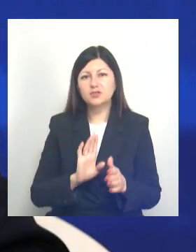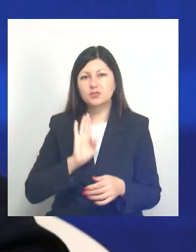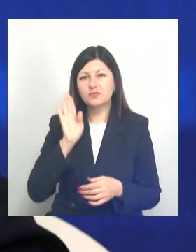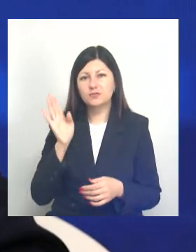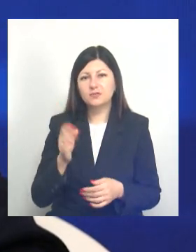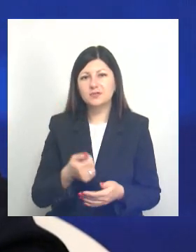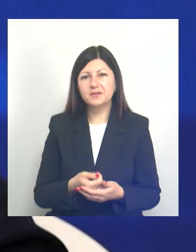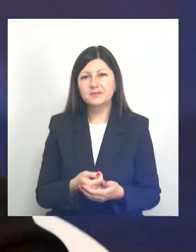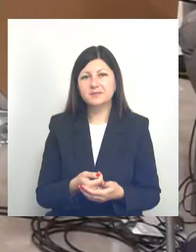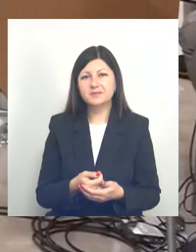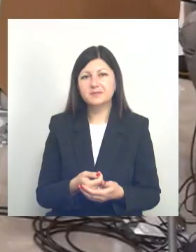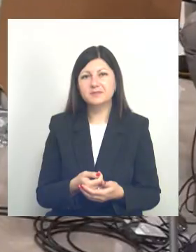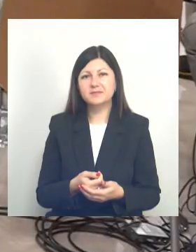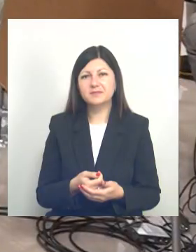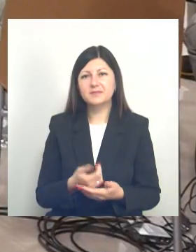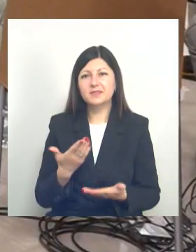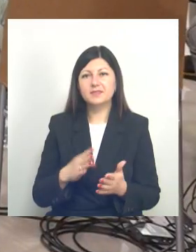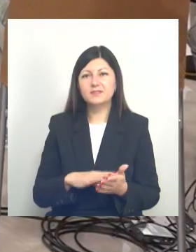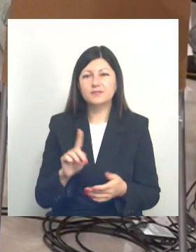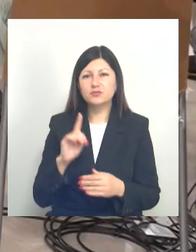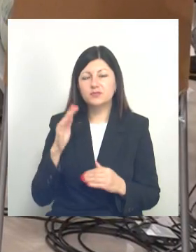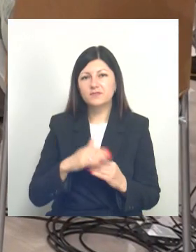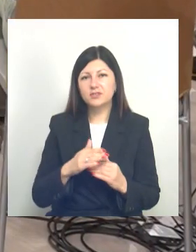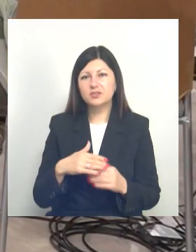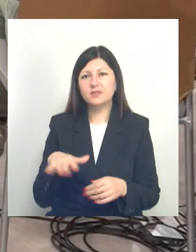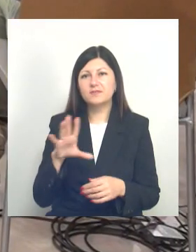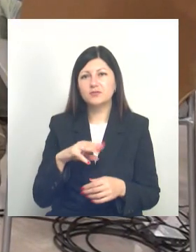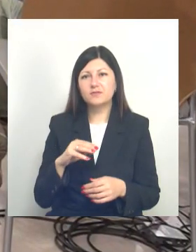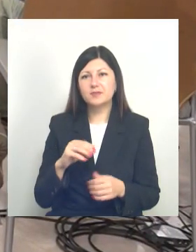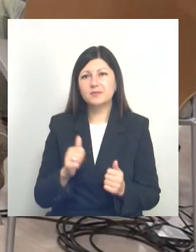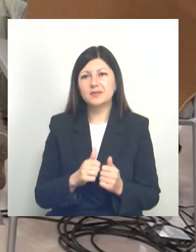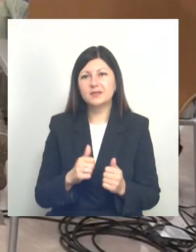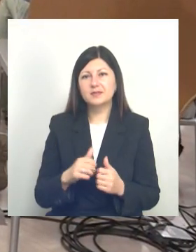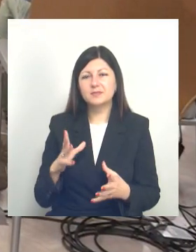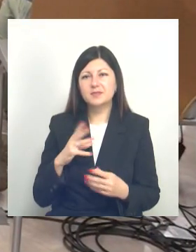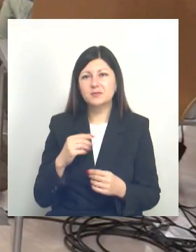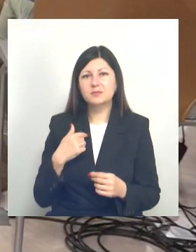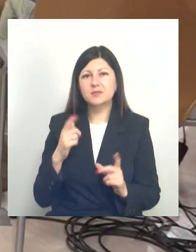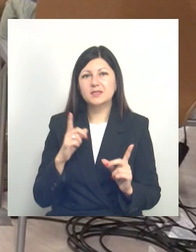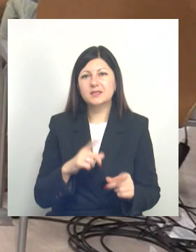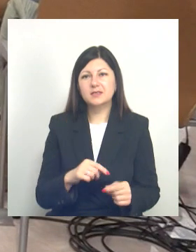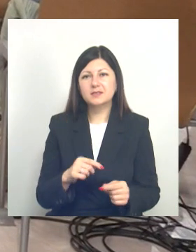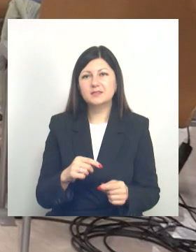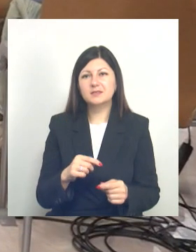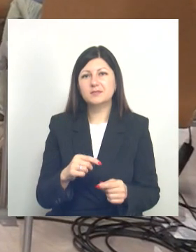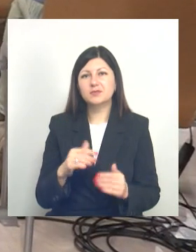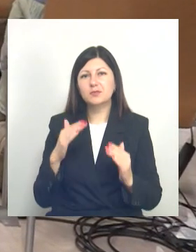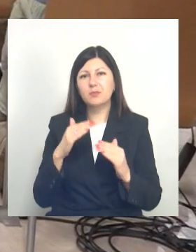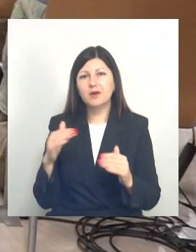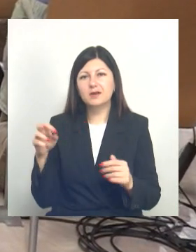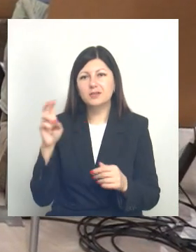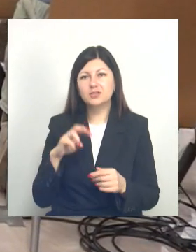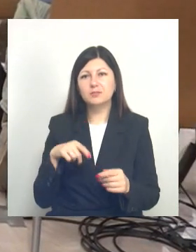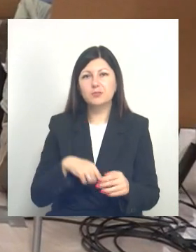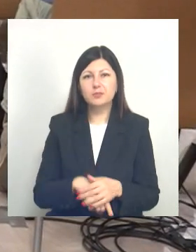утра, или в 9 часов вечера вы все время рядом со мной, и мы ездим, то по крышам лезем, то